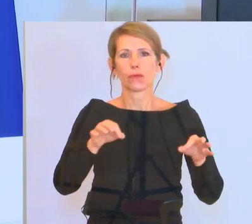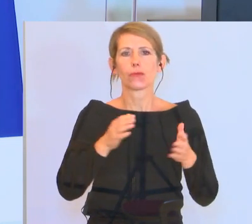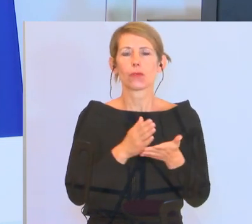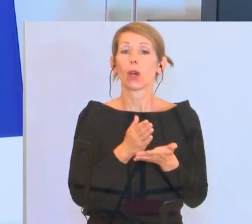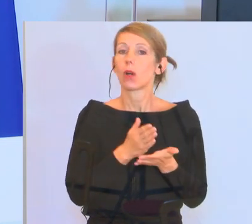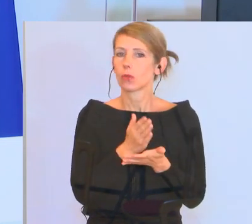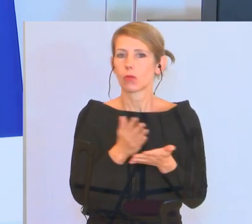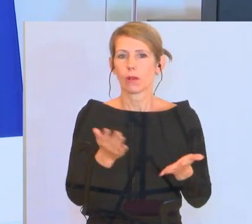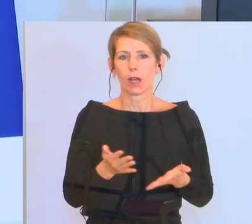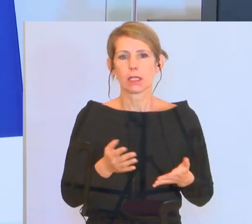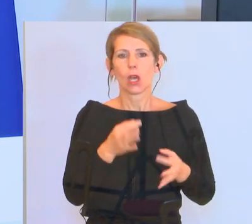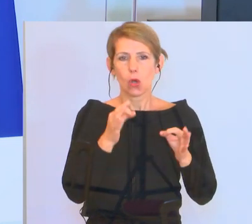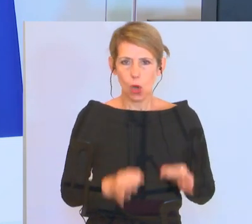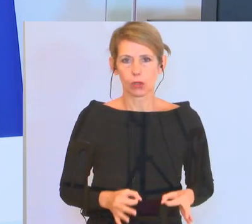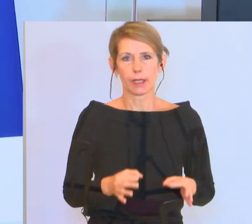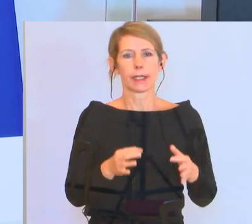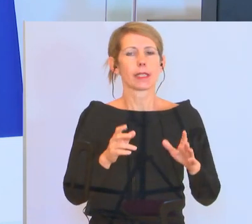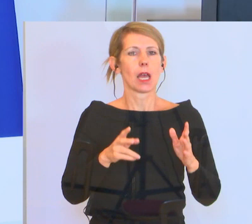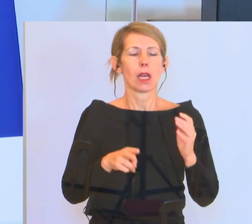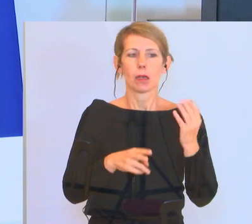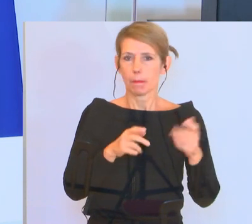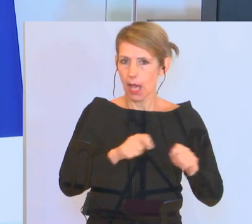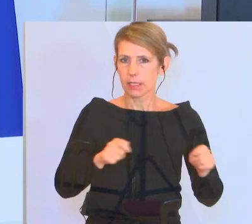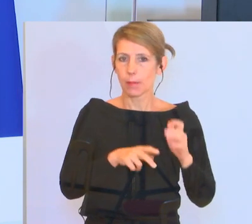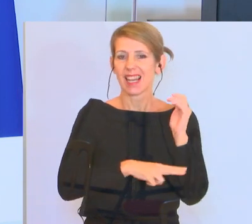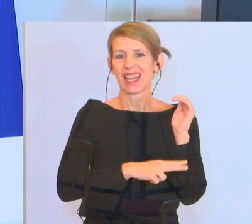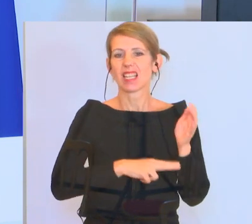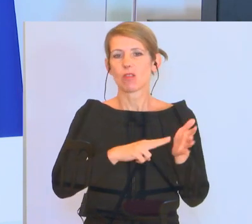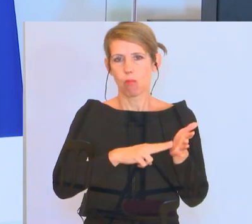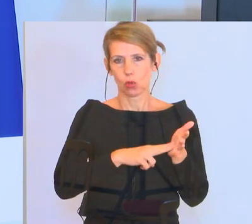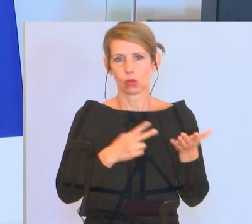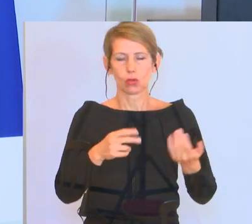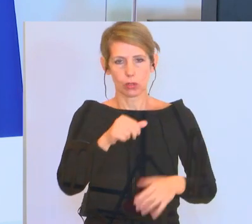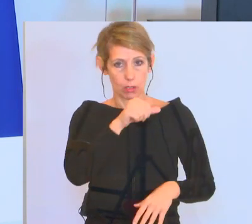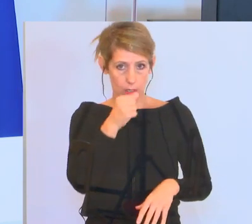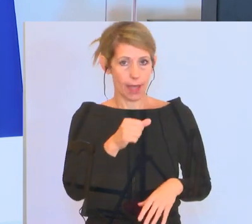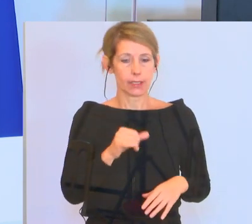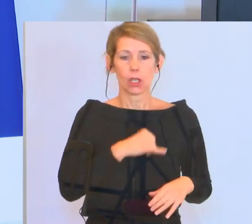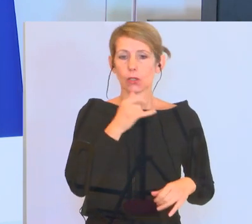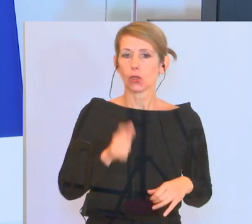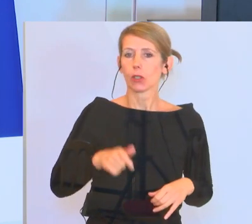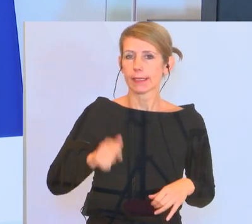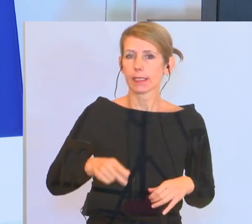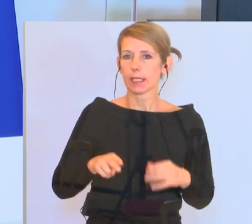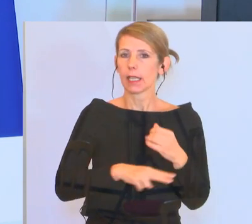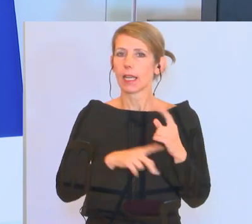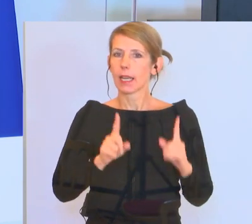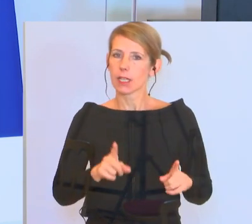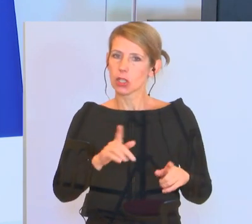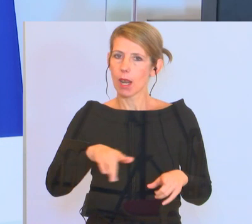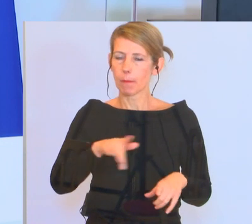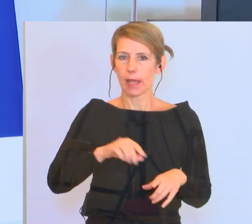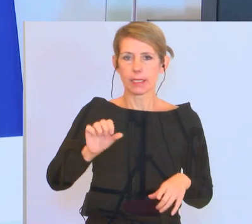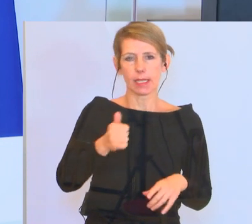eine ganz konkrete und wichtige Maßnahme, den Lehrlingsbonus, wo es darum geht, die Jugendlichen einen Lehrstellenplatz am